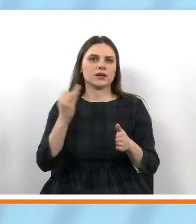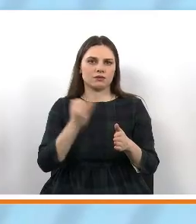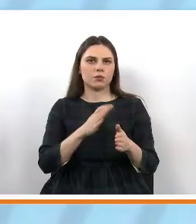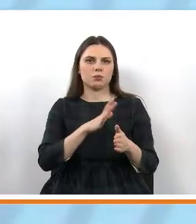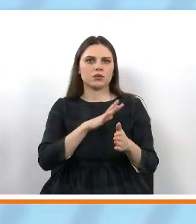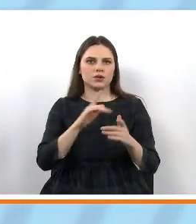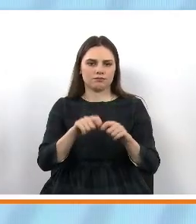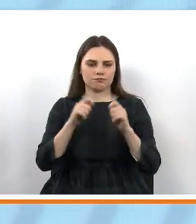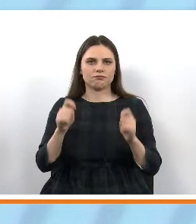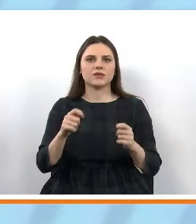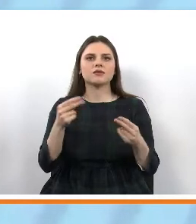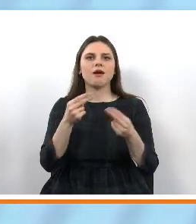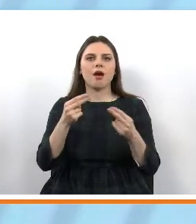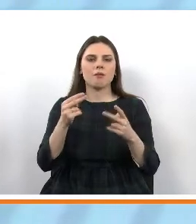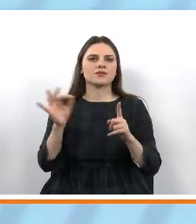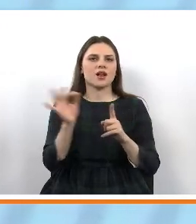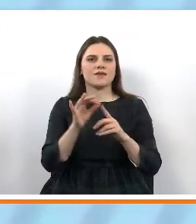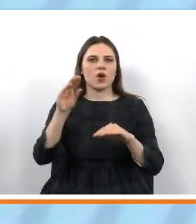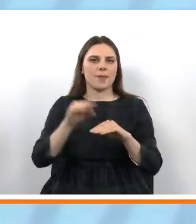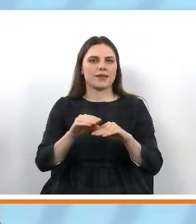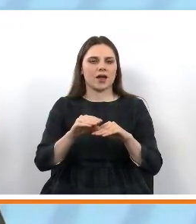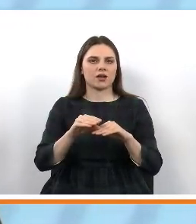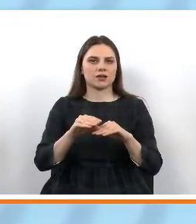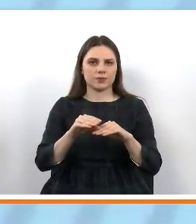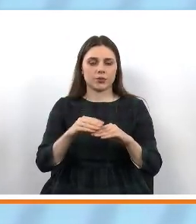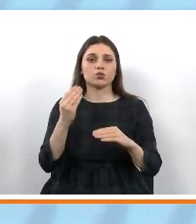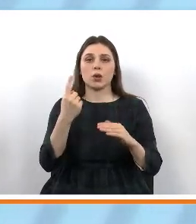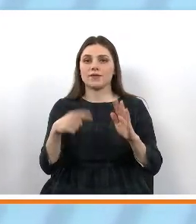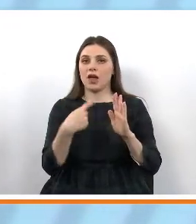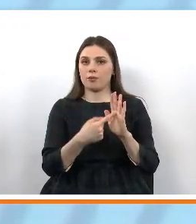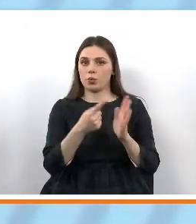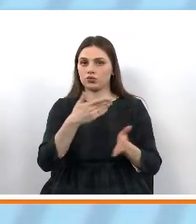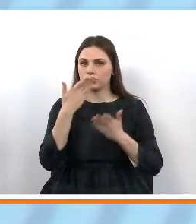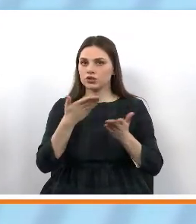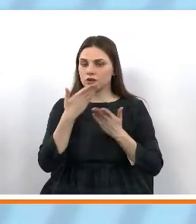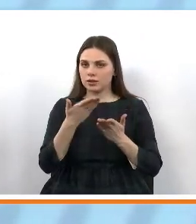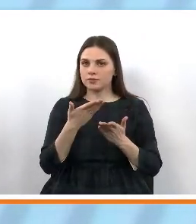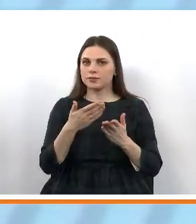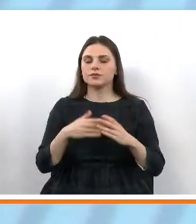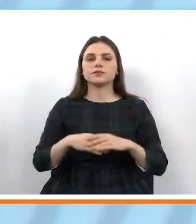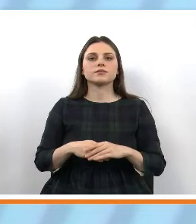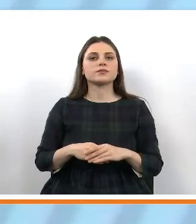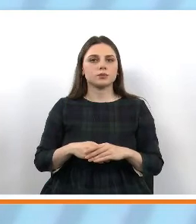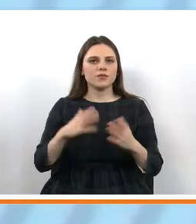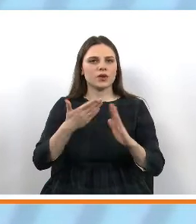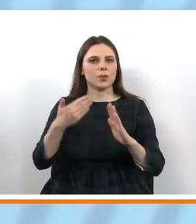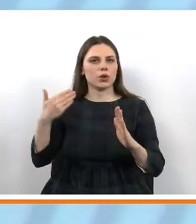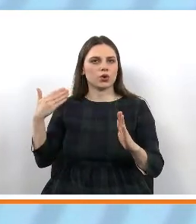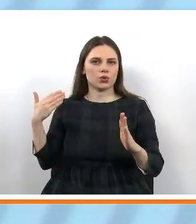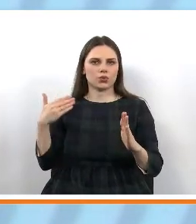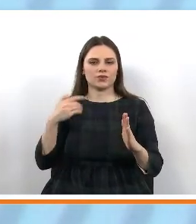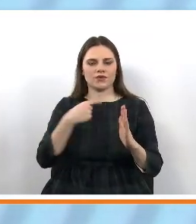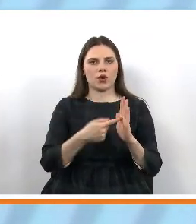тема целевого капитала. И еще один вопрос я зачитаю. Может ли в таком, ну это в предыдущую отсылку